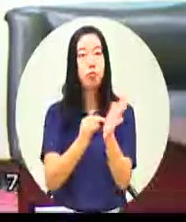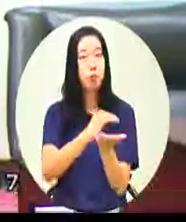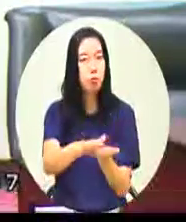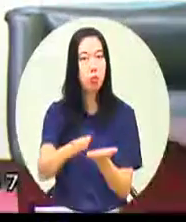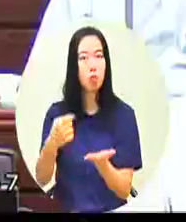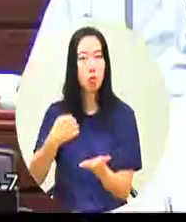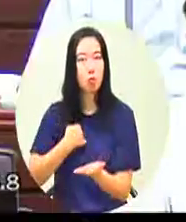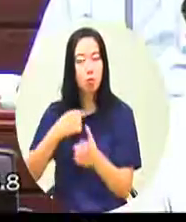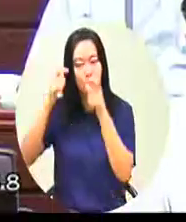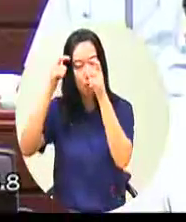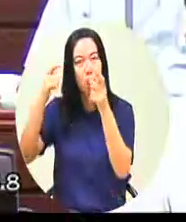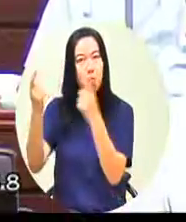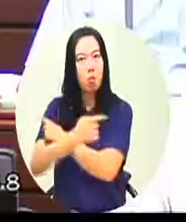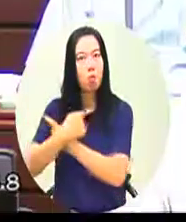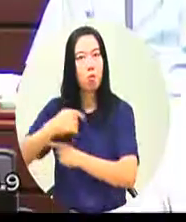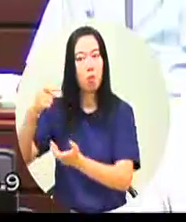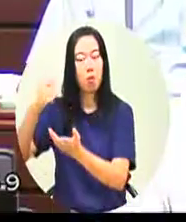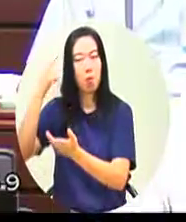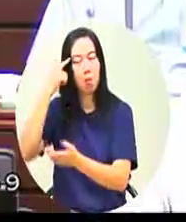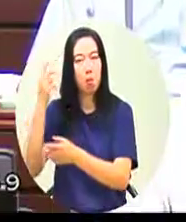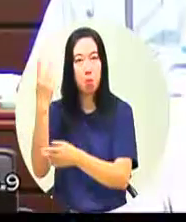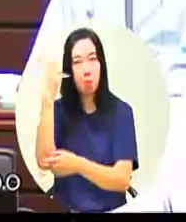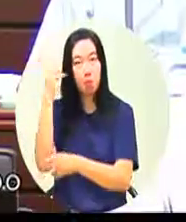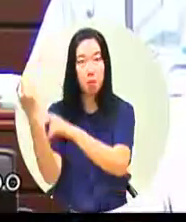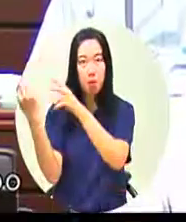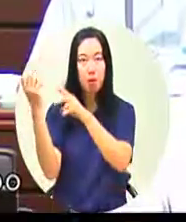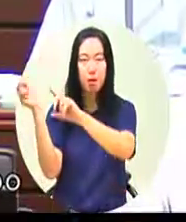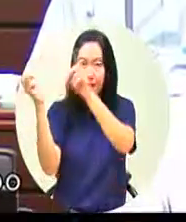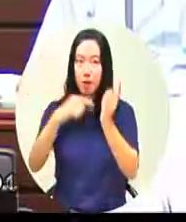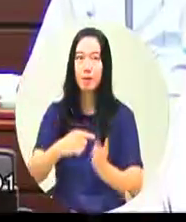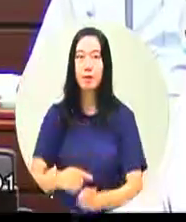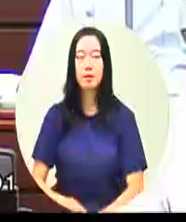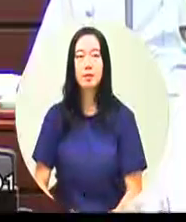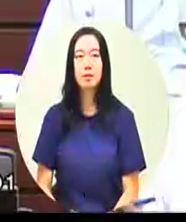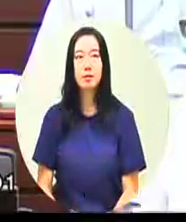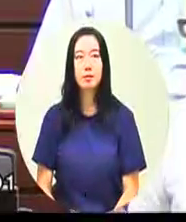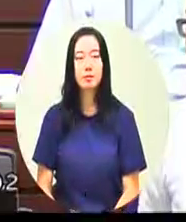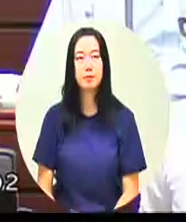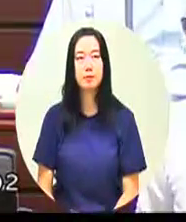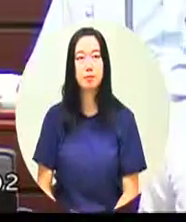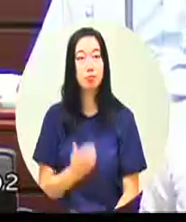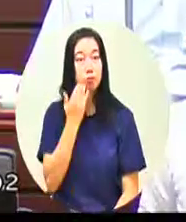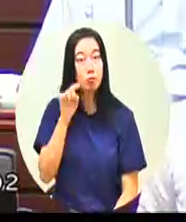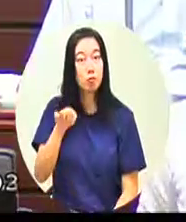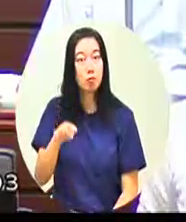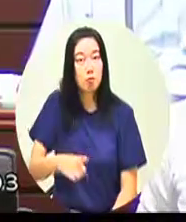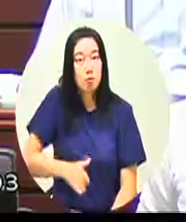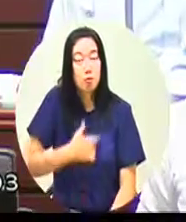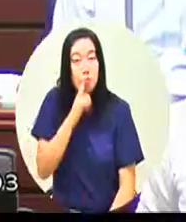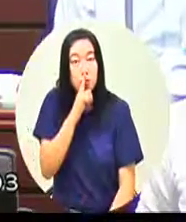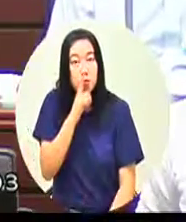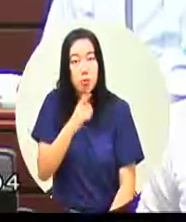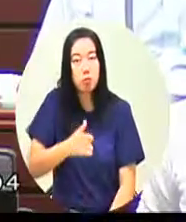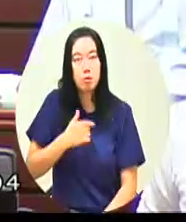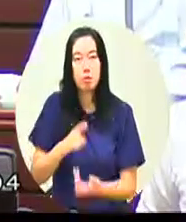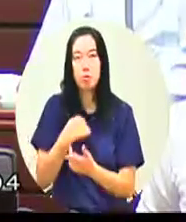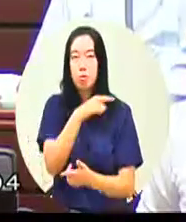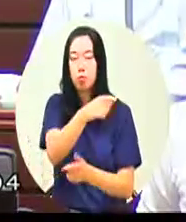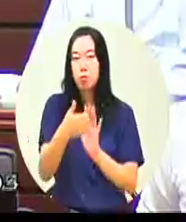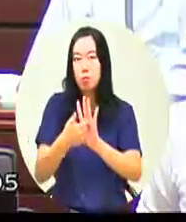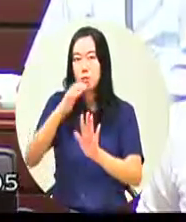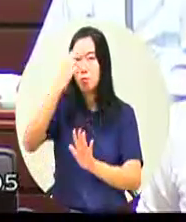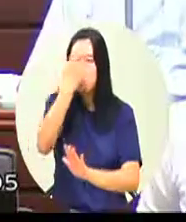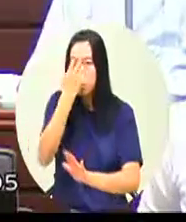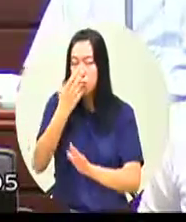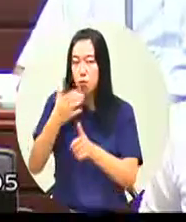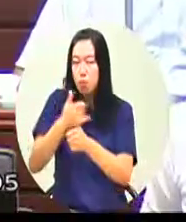这个情形应该不会是这样子啦。 目前就是安尼啊。 但是这个单位说，如果也是安尼，我们来跟黄检局来联系一下，来反